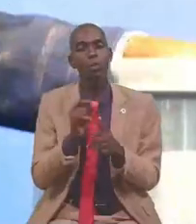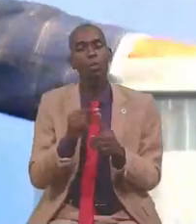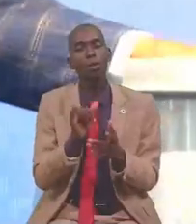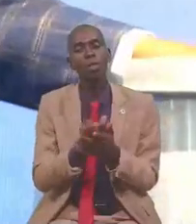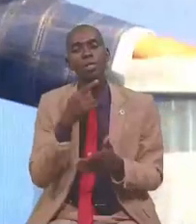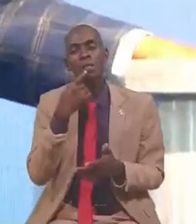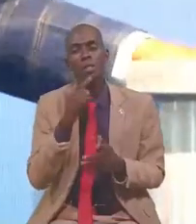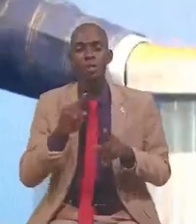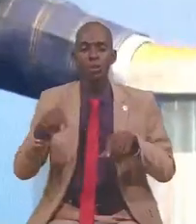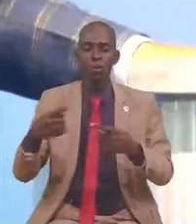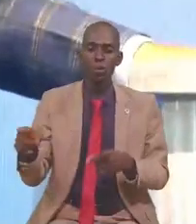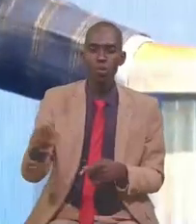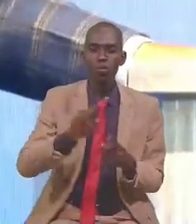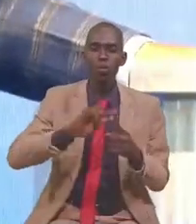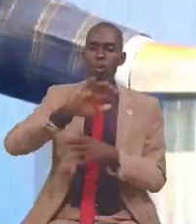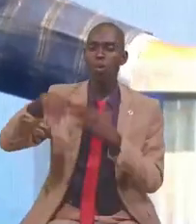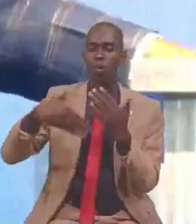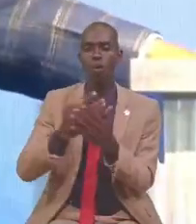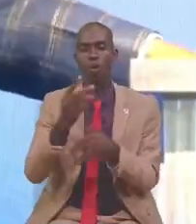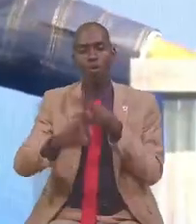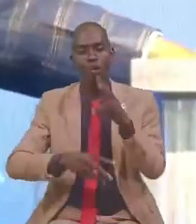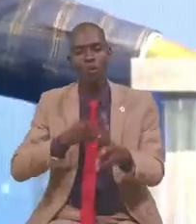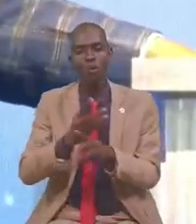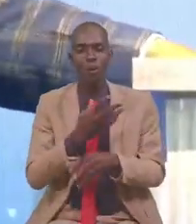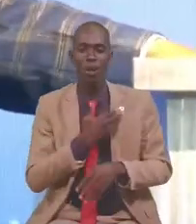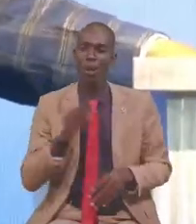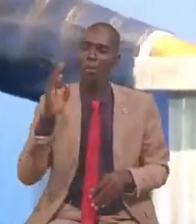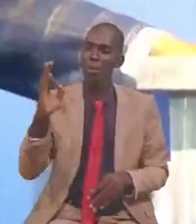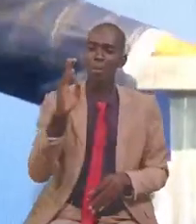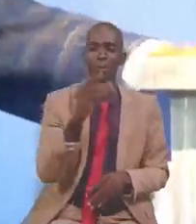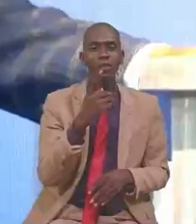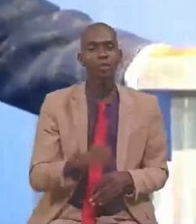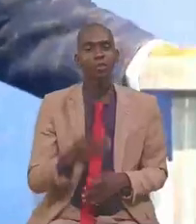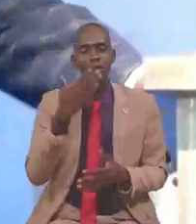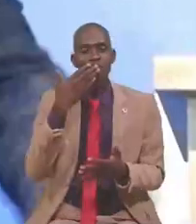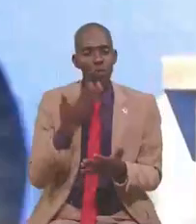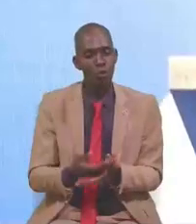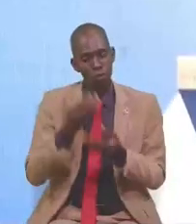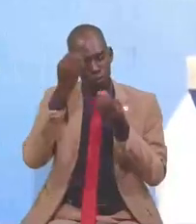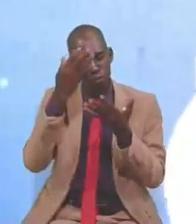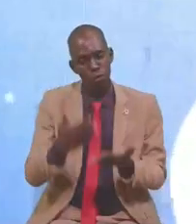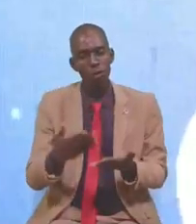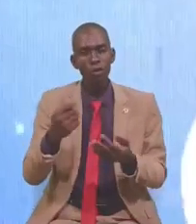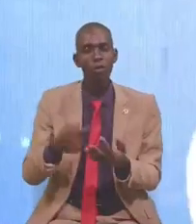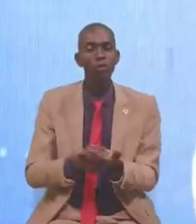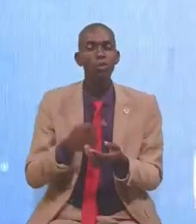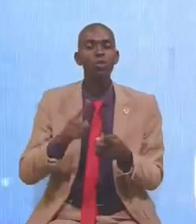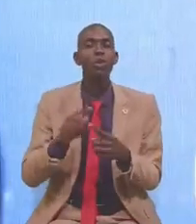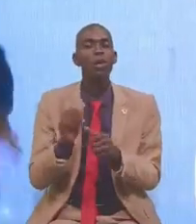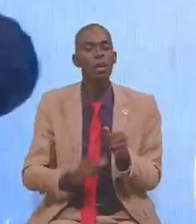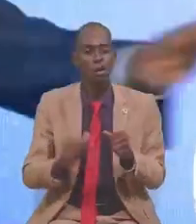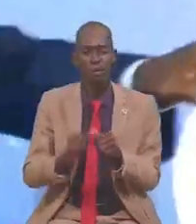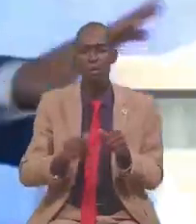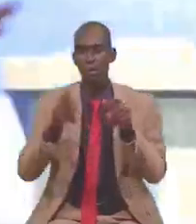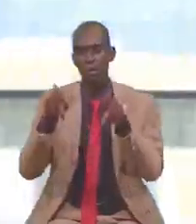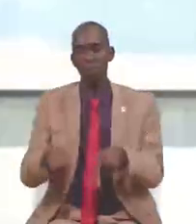nouvelle, l'évangile à toute la création. À toute la création, sous le soleil,